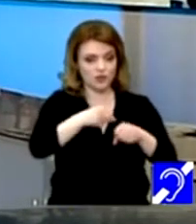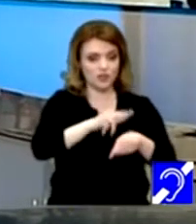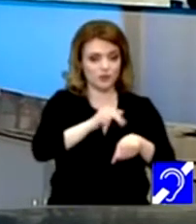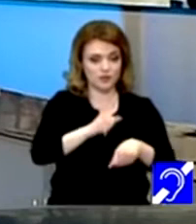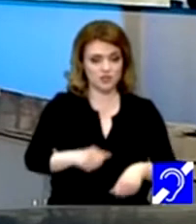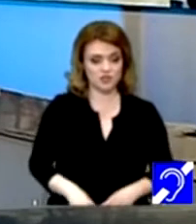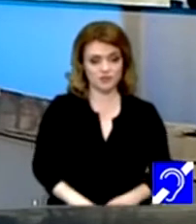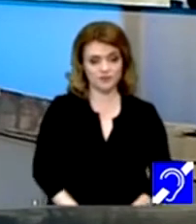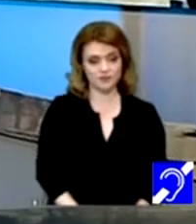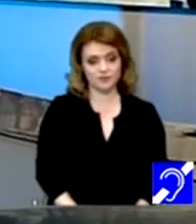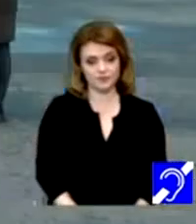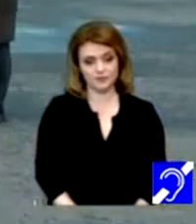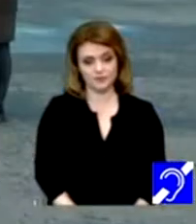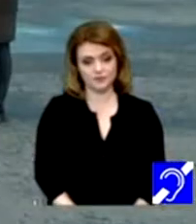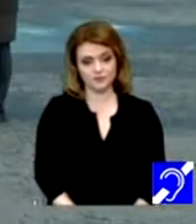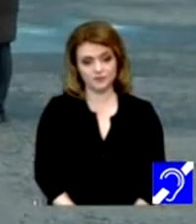polițiști.